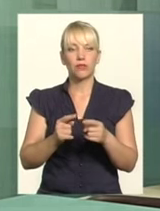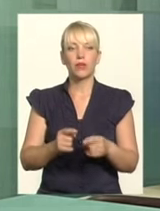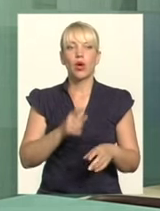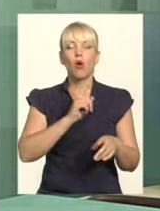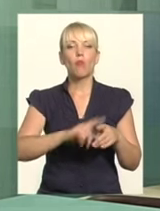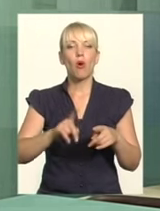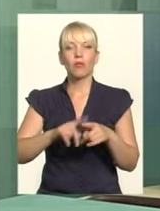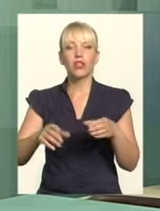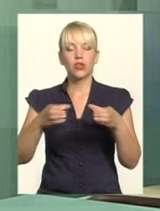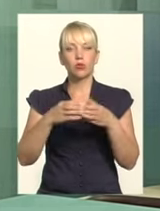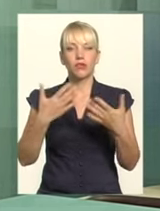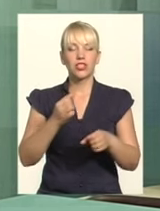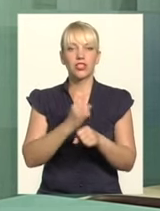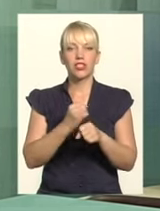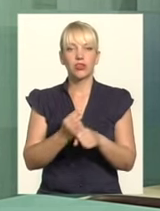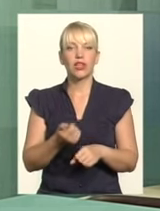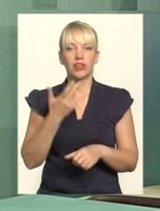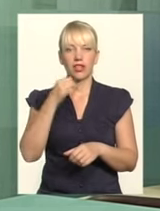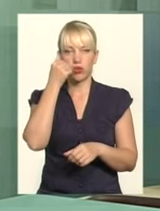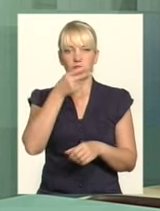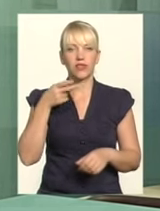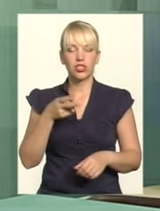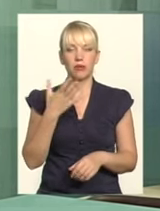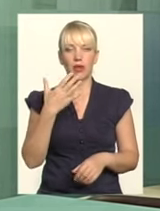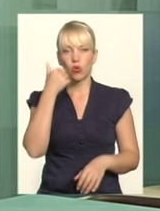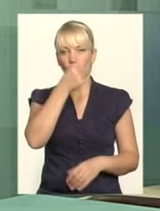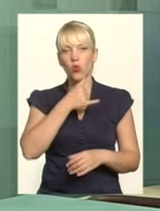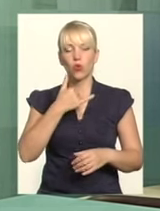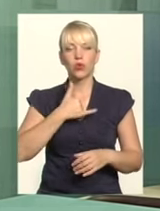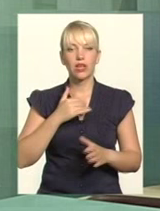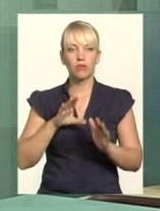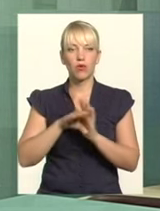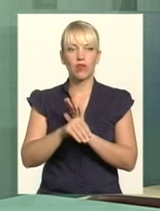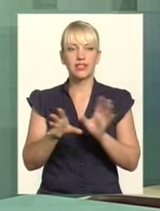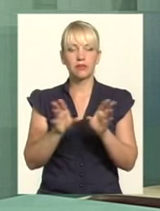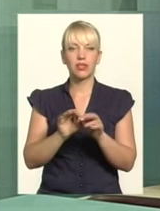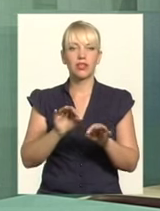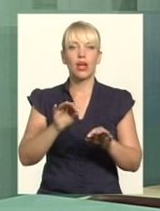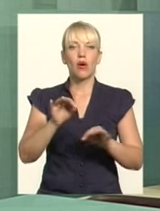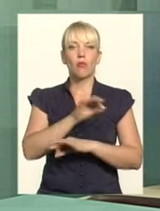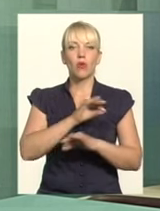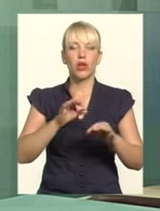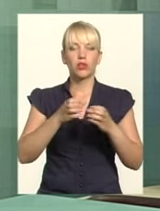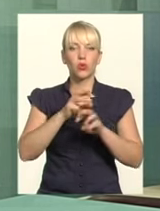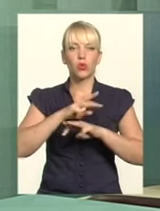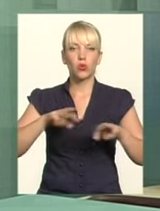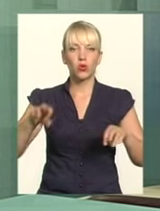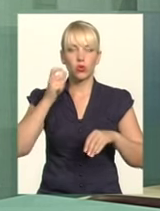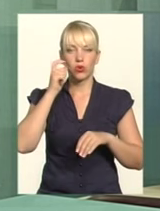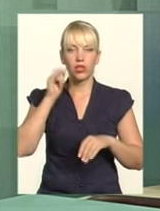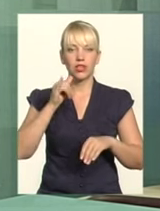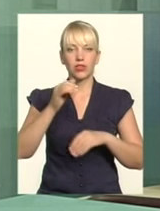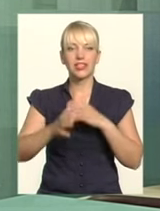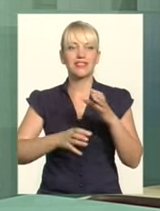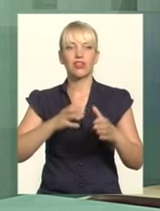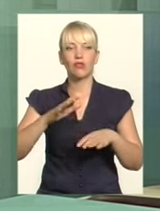вже діють декілька років. З 2005 року в нас запроваджений спільний проєкт уряду України і Світового банку.